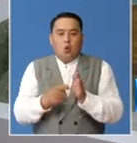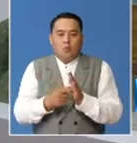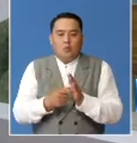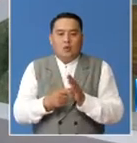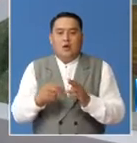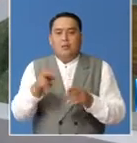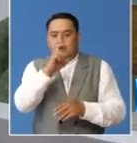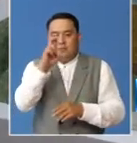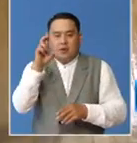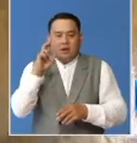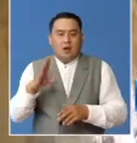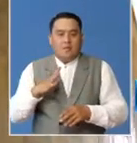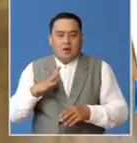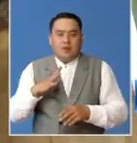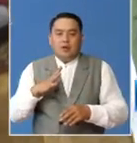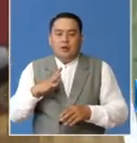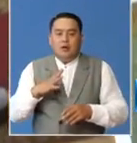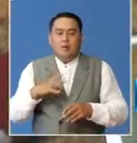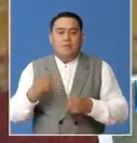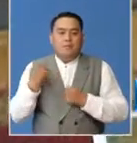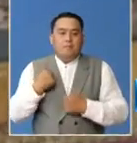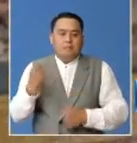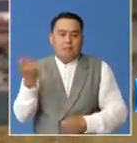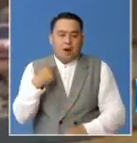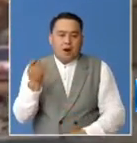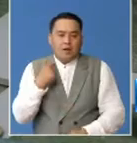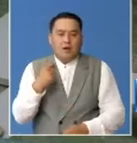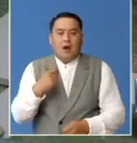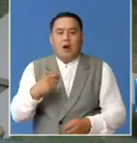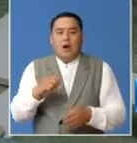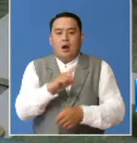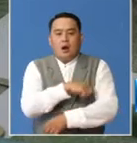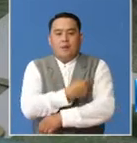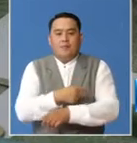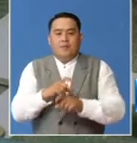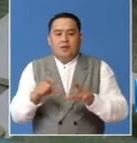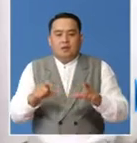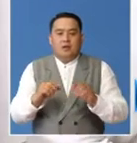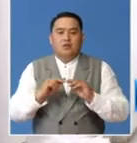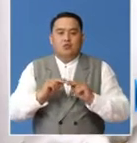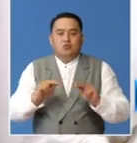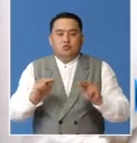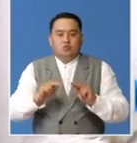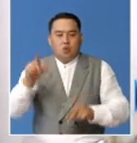и библиотека. Помимо этого, при дворе имелась баня, аптека, мечеть, а также функционировала гимназия для девушек. В